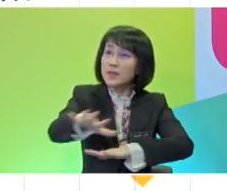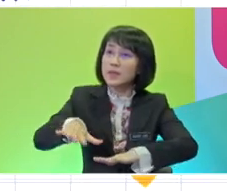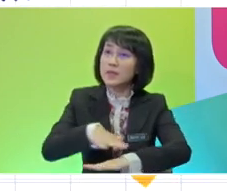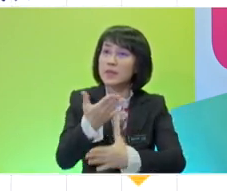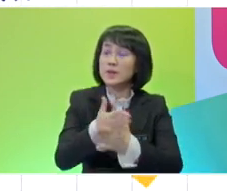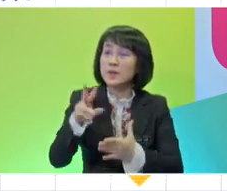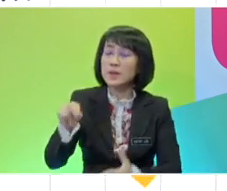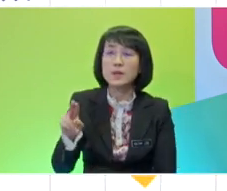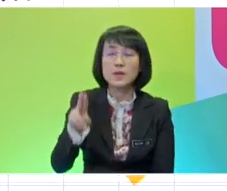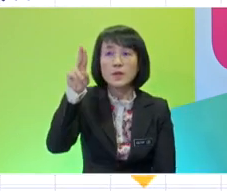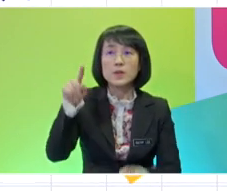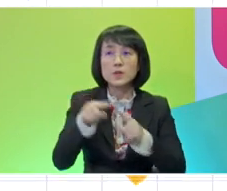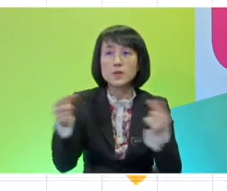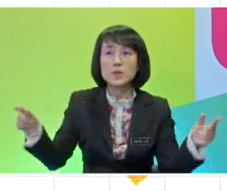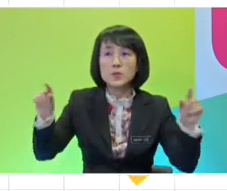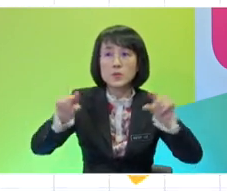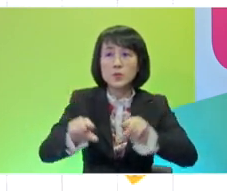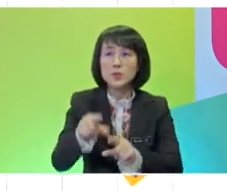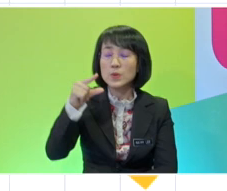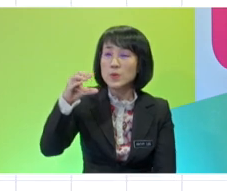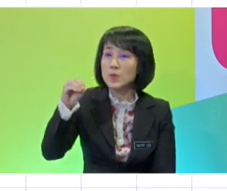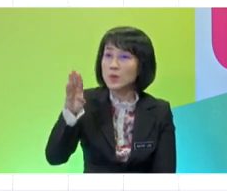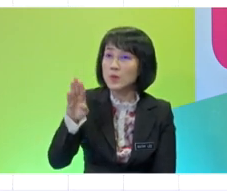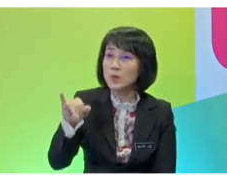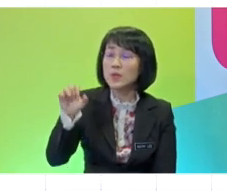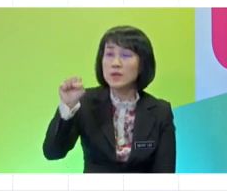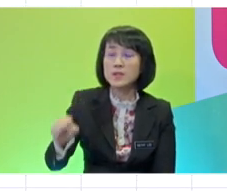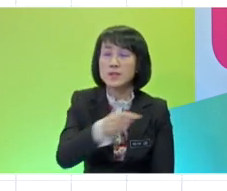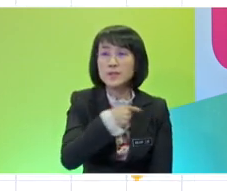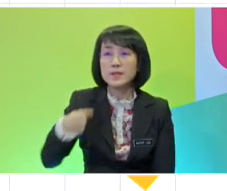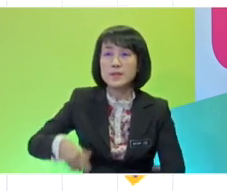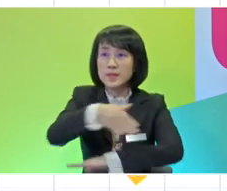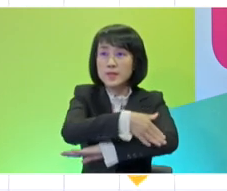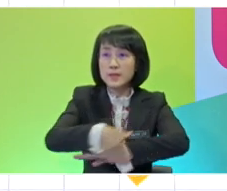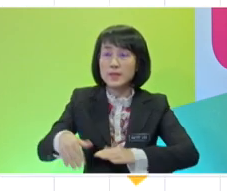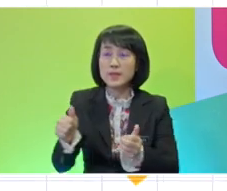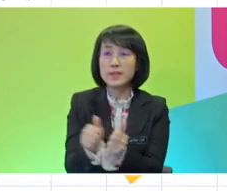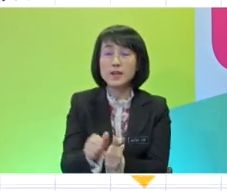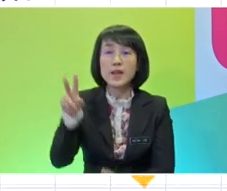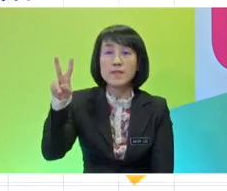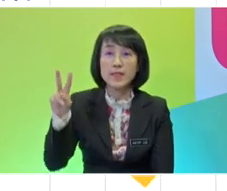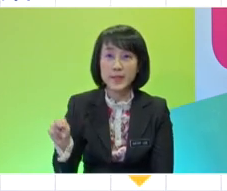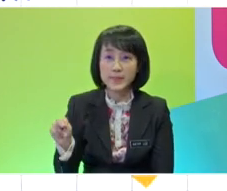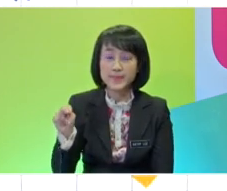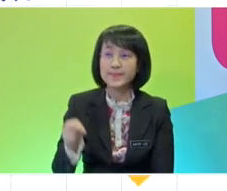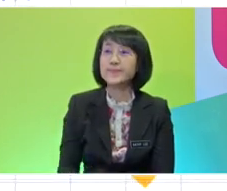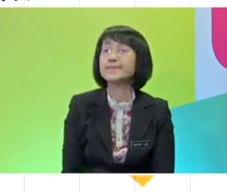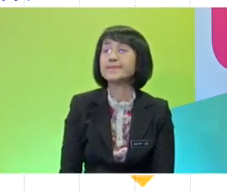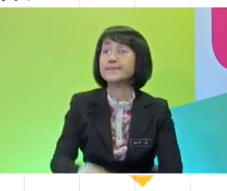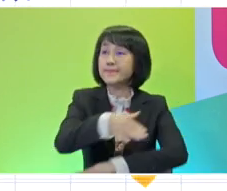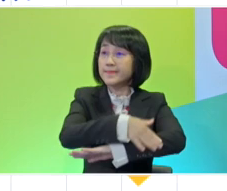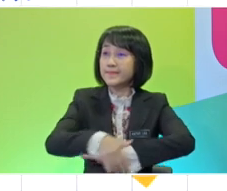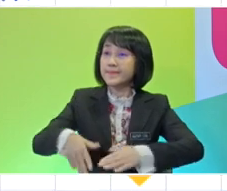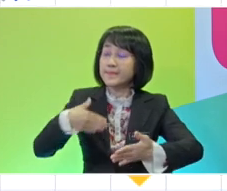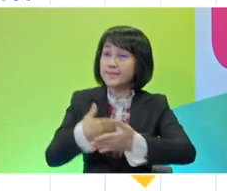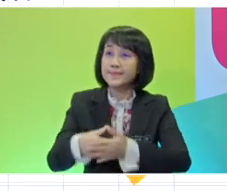utara hingga keguruan zombie dan selatan Cina bersumpah dan dengan hmm bersumpah dan sampai